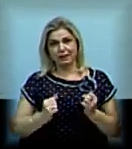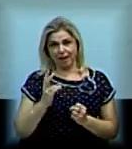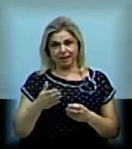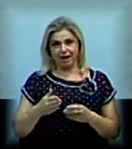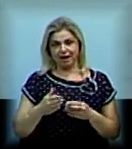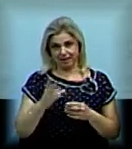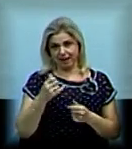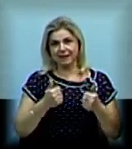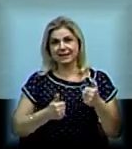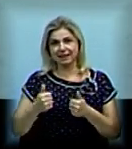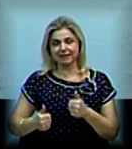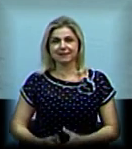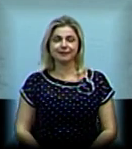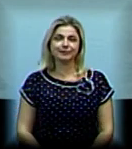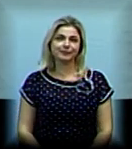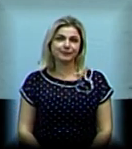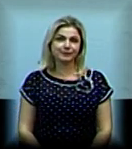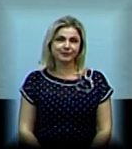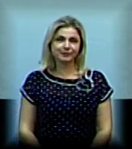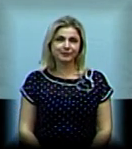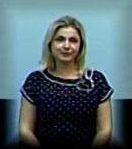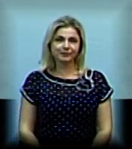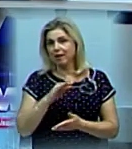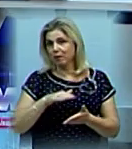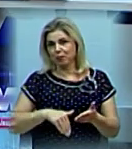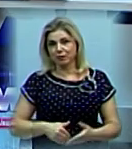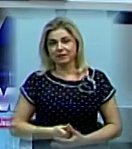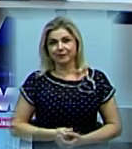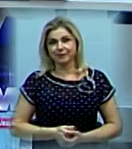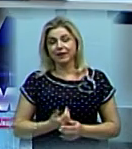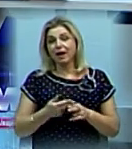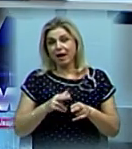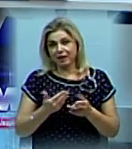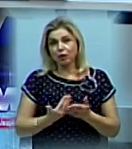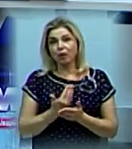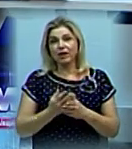Міщенко, Валентина Гурова, Артем Білібов, телевізійні новини Миколаївщини. І це були